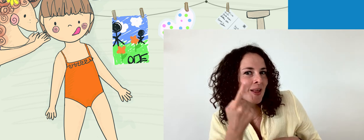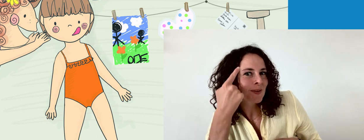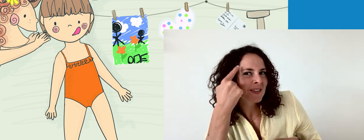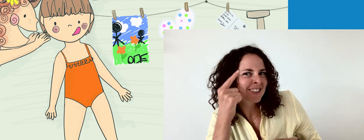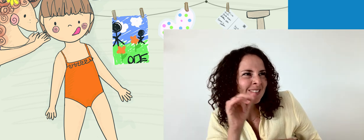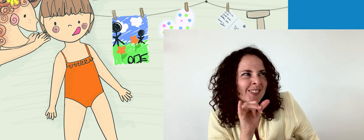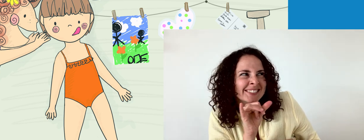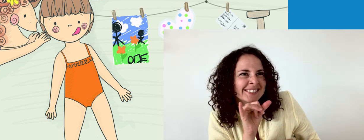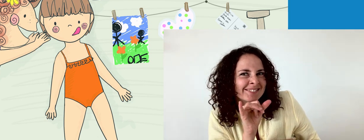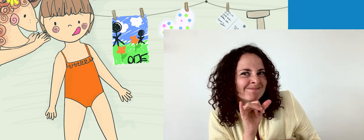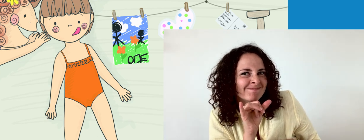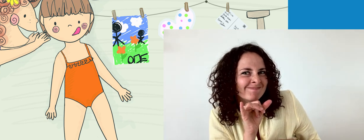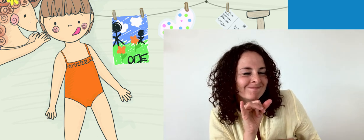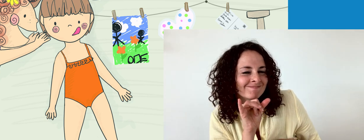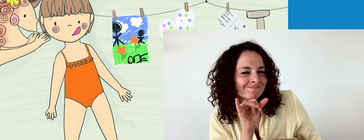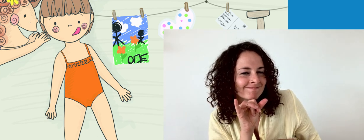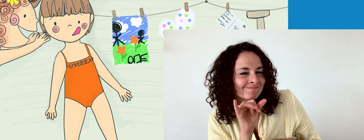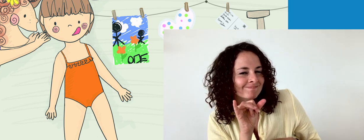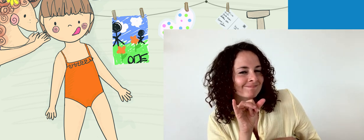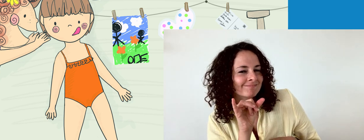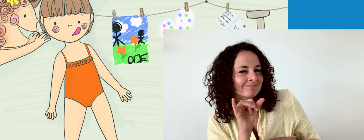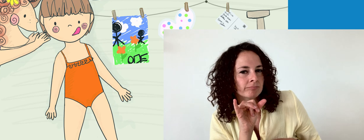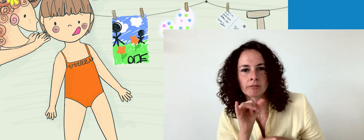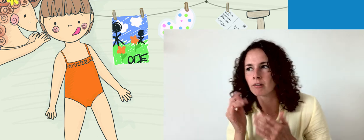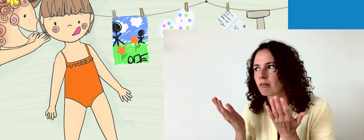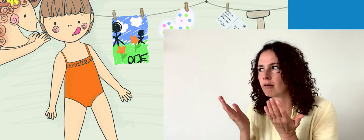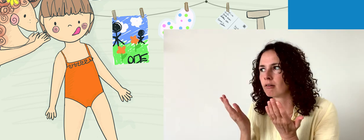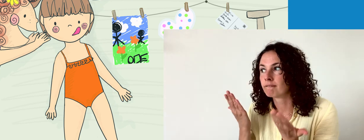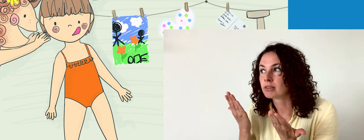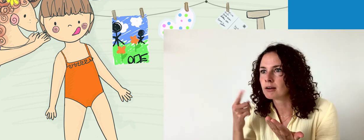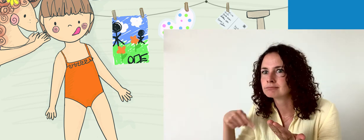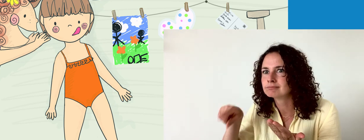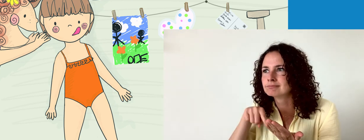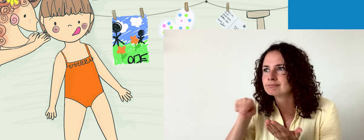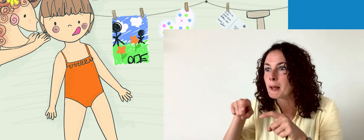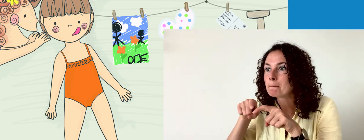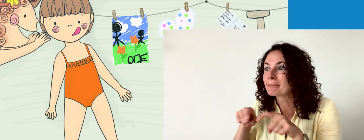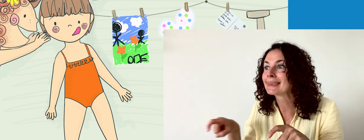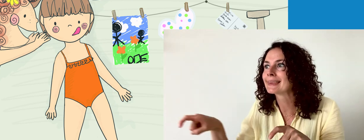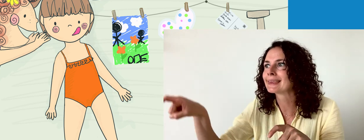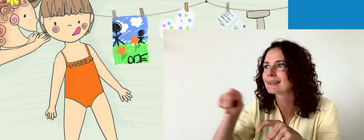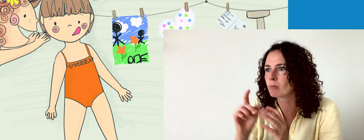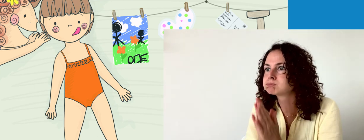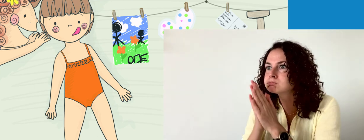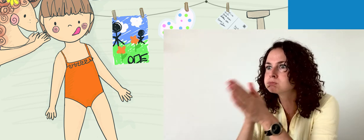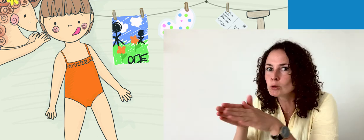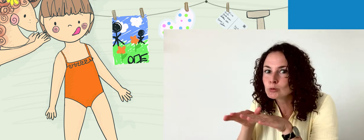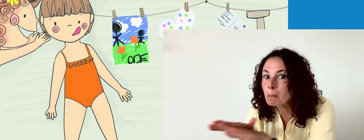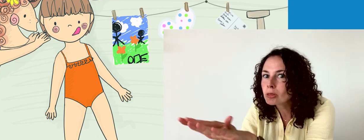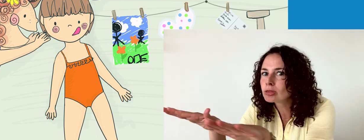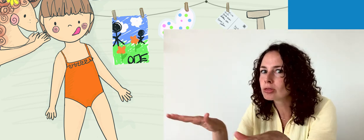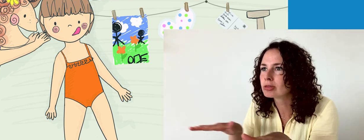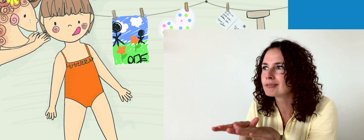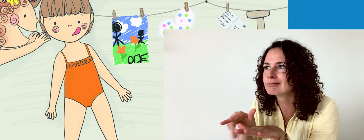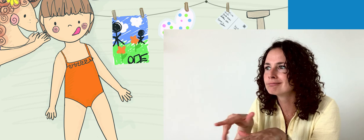Mare wil er zoals altijd het fijne over weten We gaan zwemmen in het meer Het water